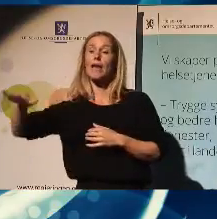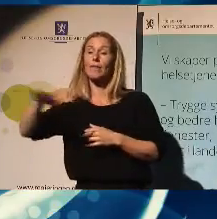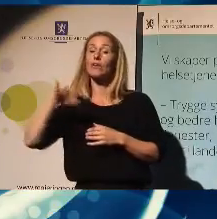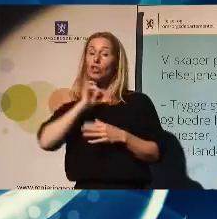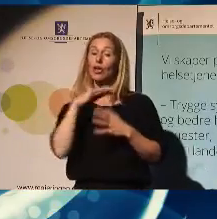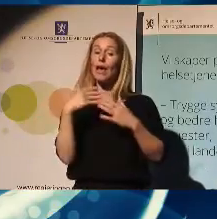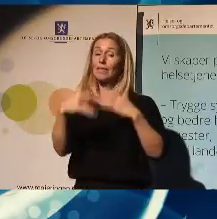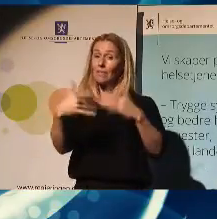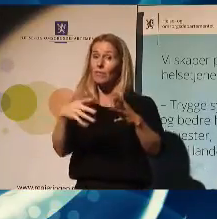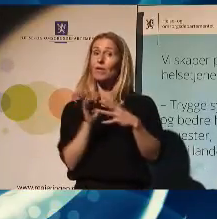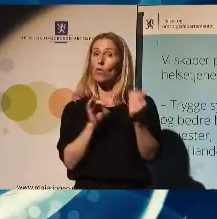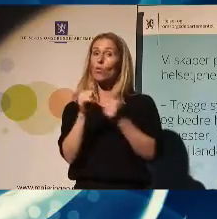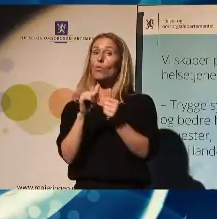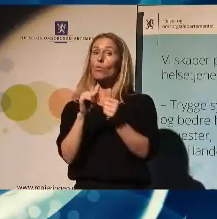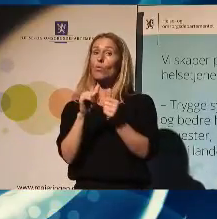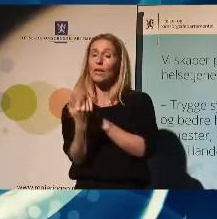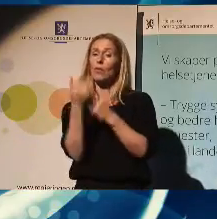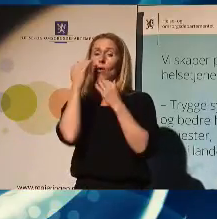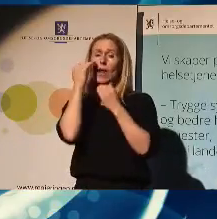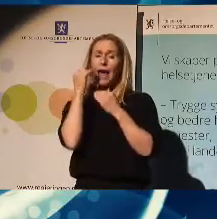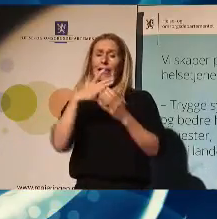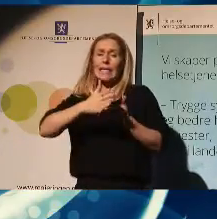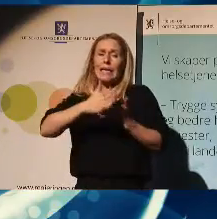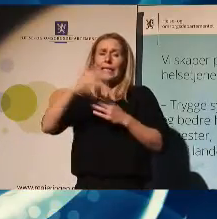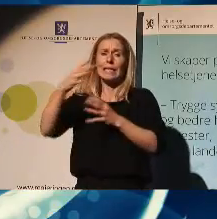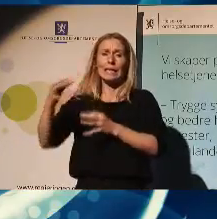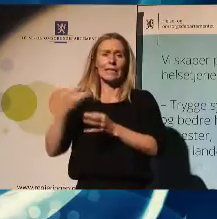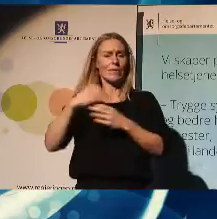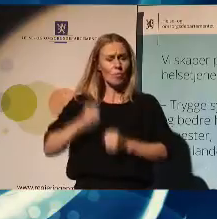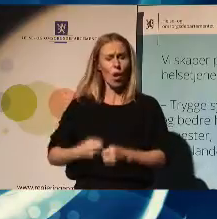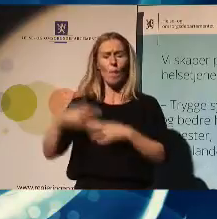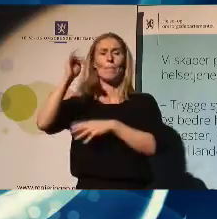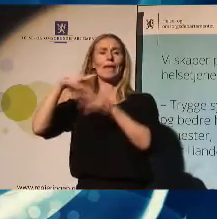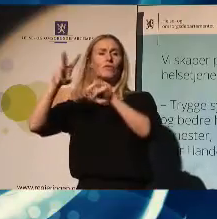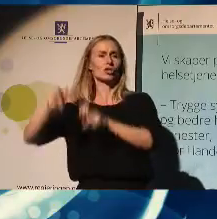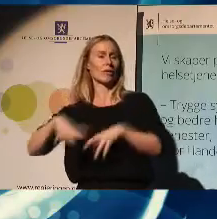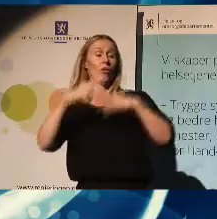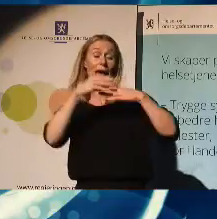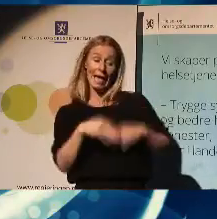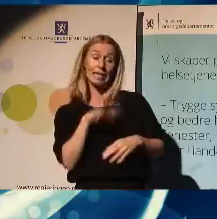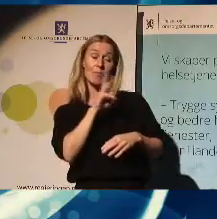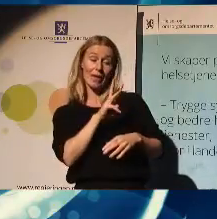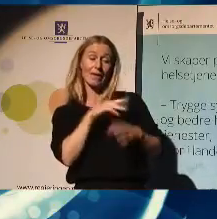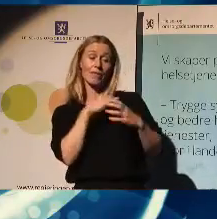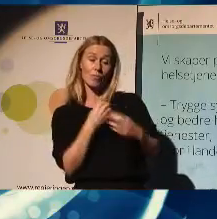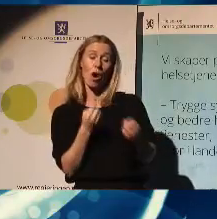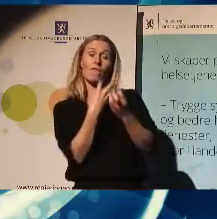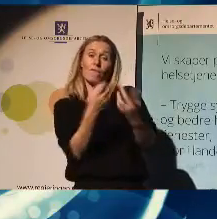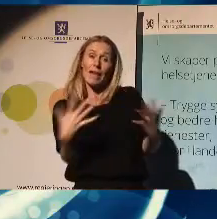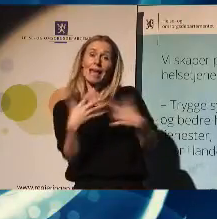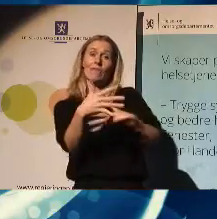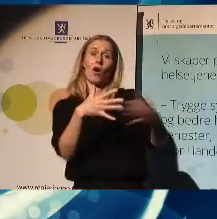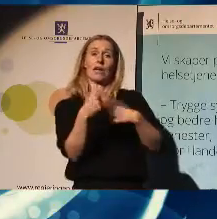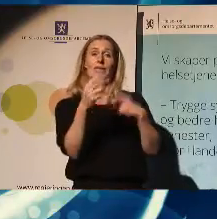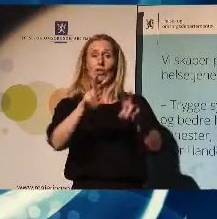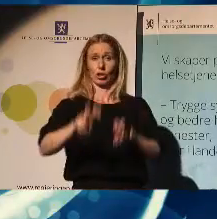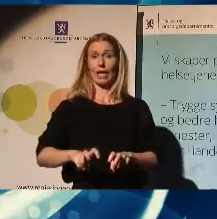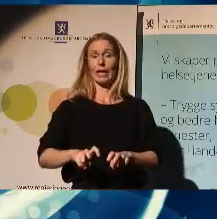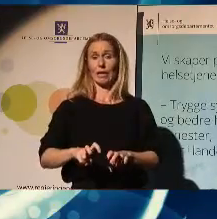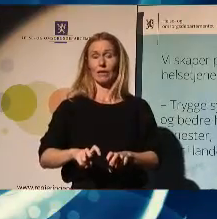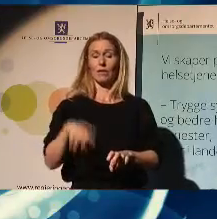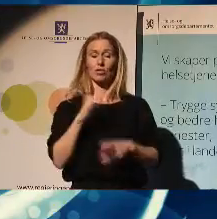om å lære de rette tingene. Vi må ha mer forskning, og jeg enig med Wenche. Vi må ha flerfaglig forskning. Og vi må ha forskning